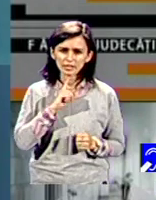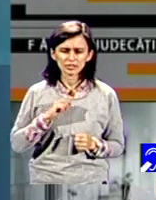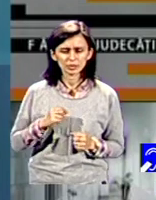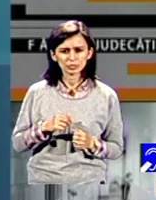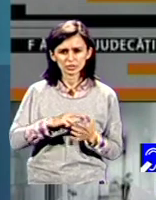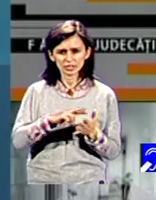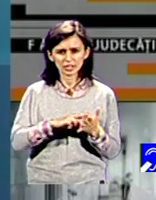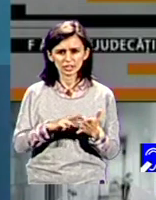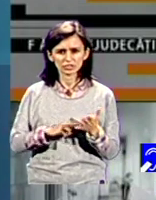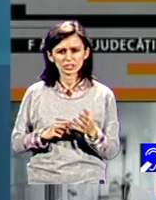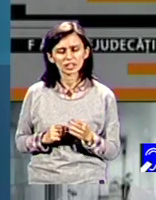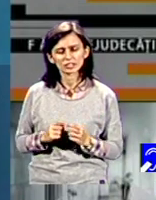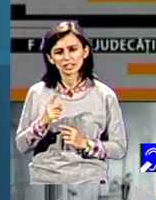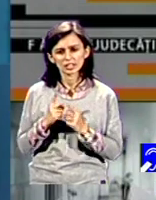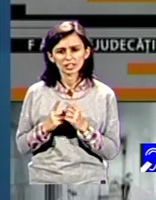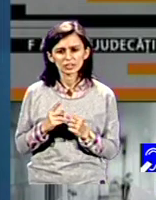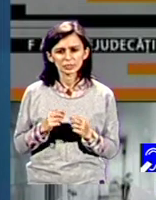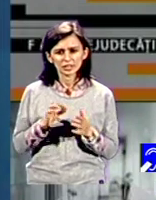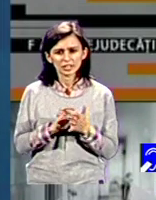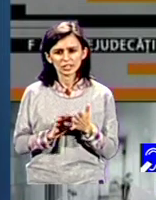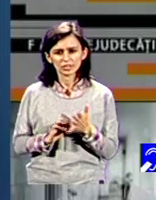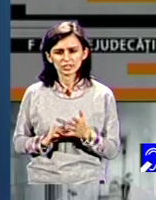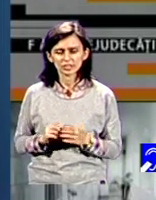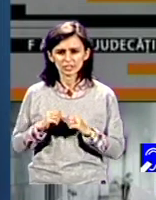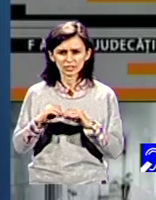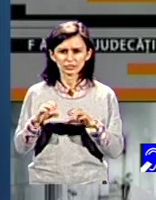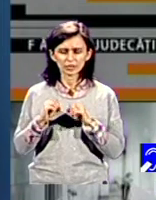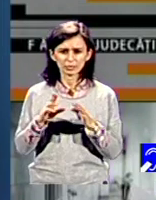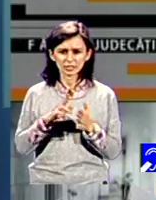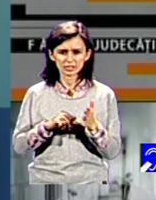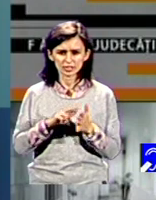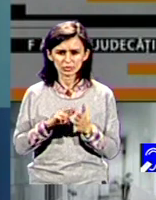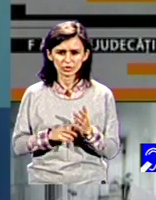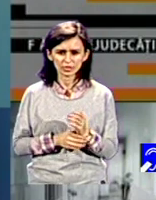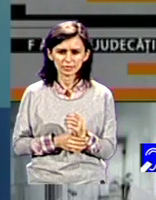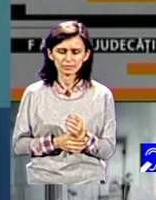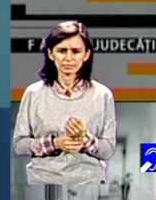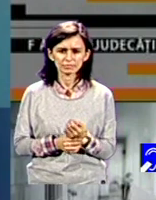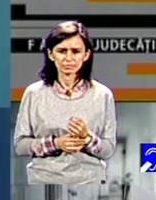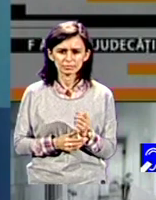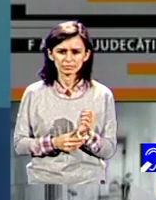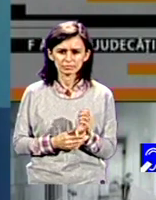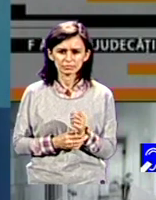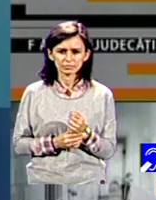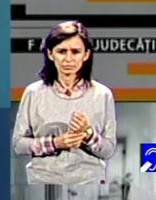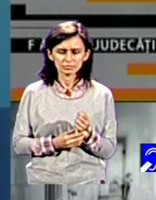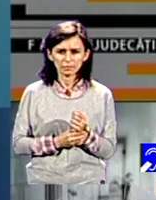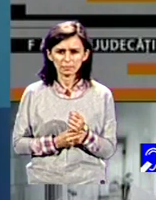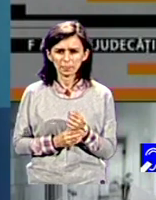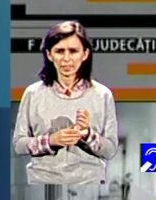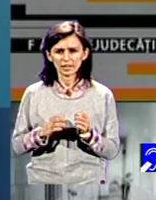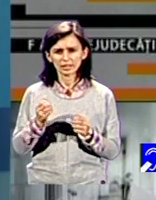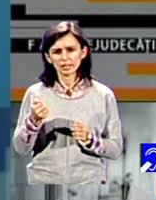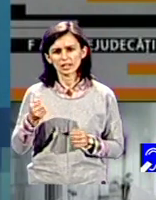contexte informatii cromatice aventura Betula fost străbătut a fost prezentata in 2019 pare mie sau